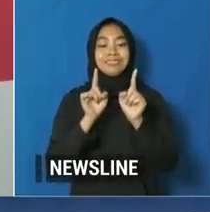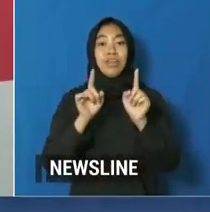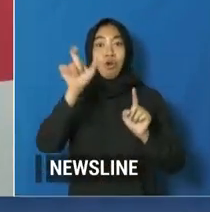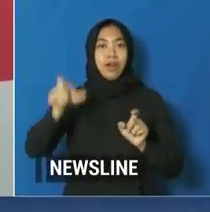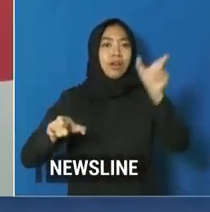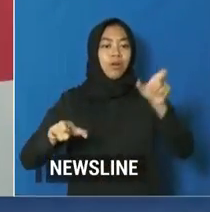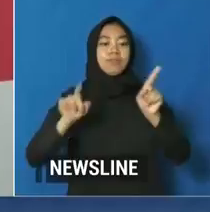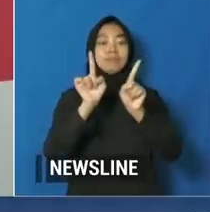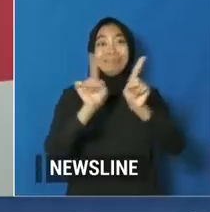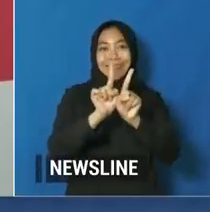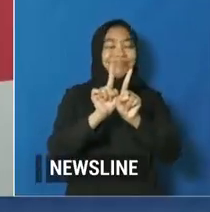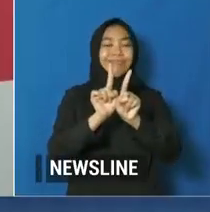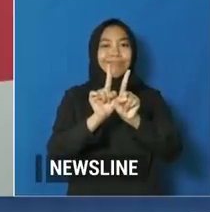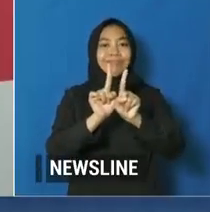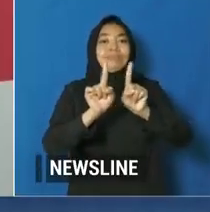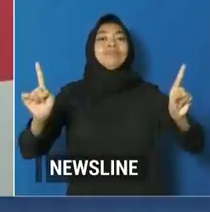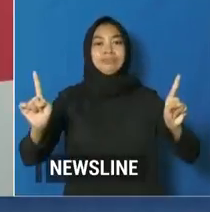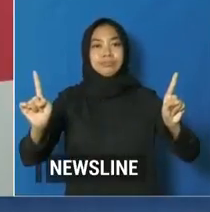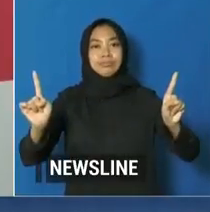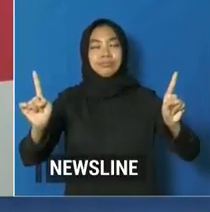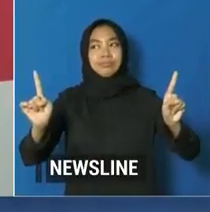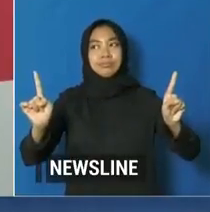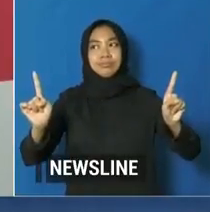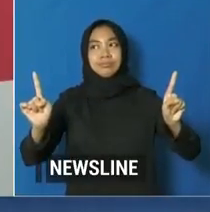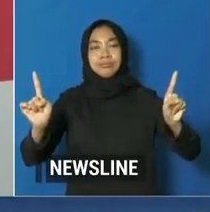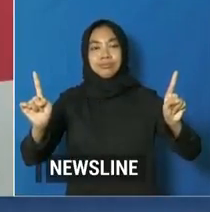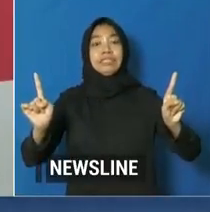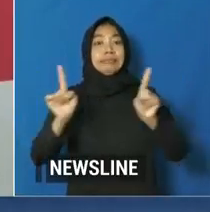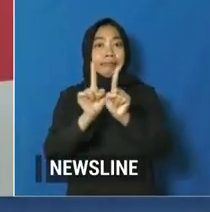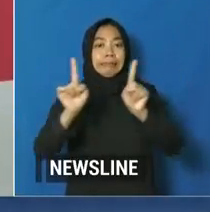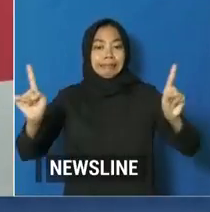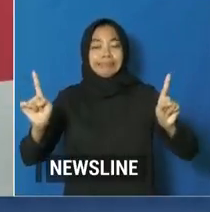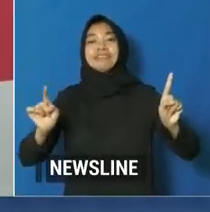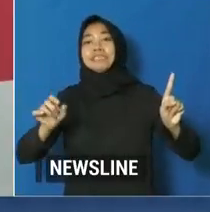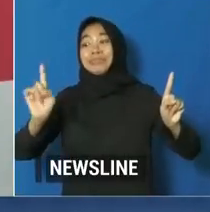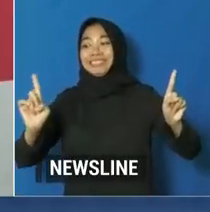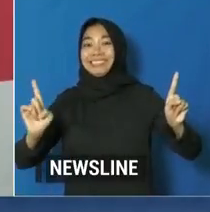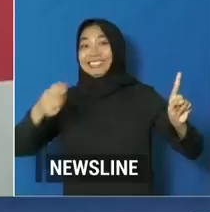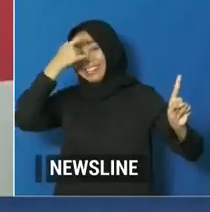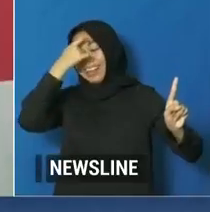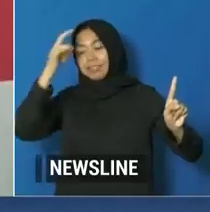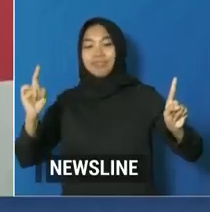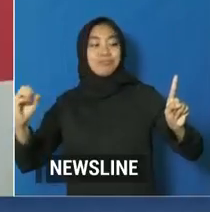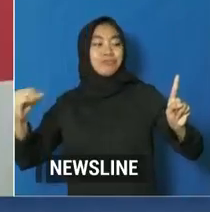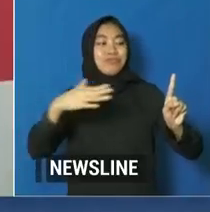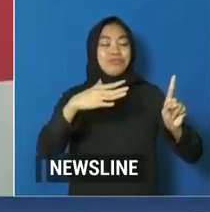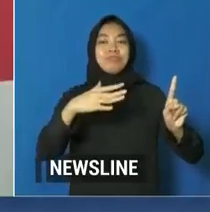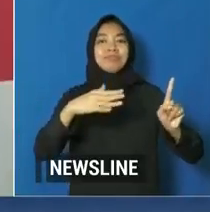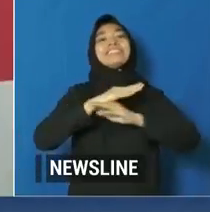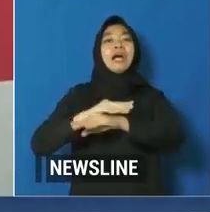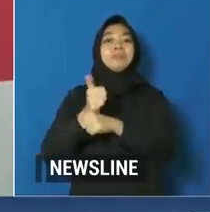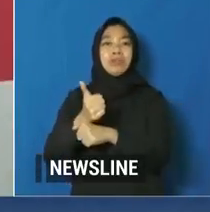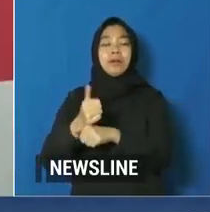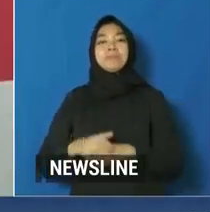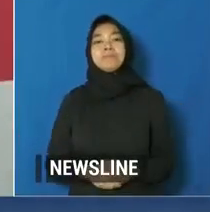orang agar kemungkinan untuk tertular penyakit ini bisa menjadi rendah. Ini artinya implikasinya adalah